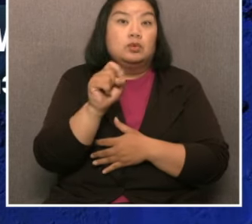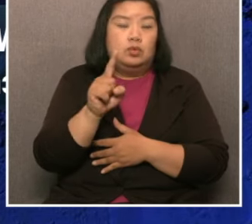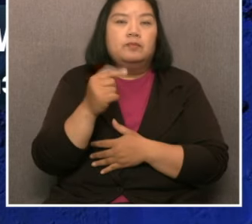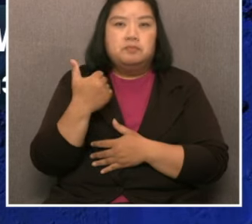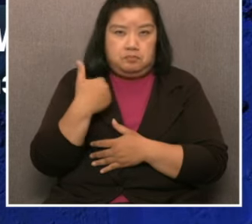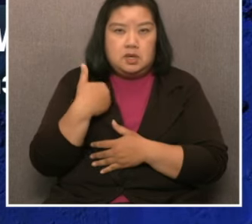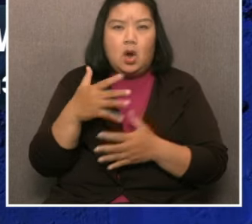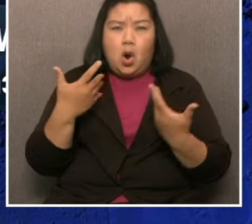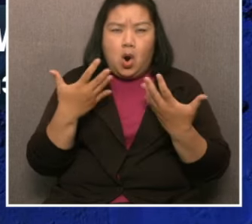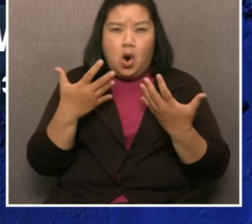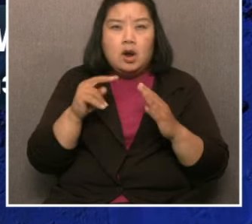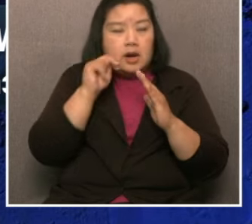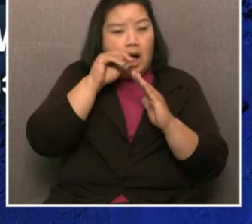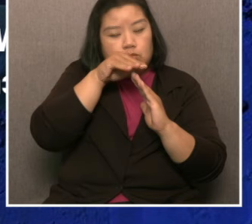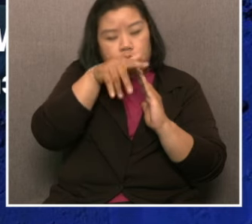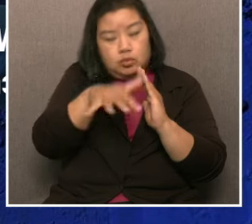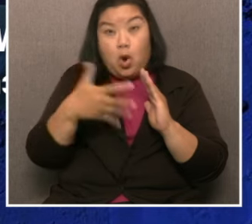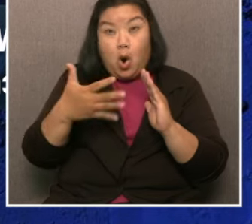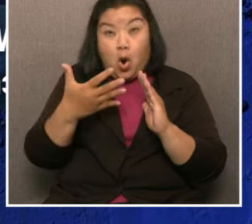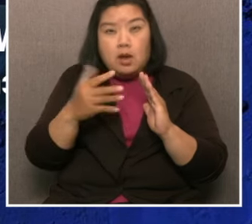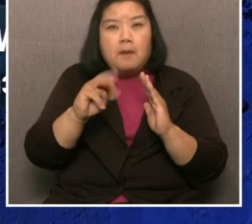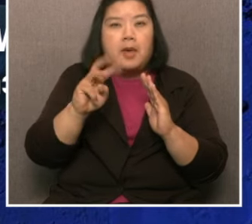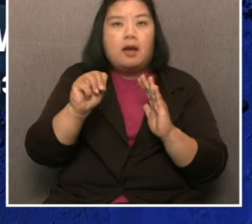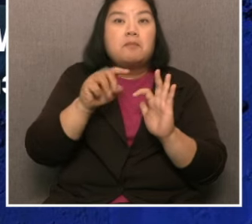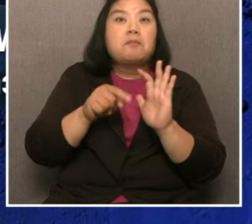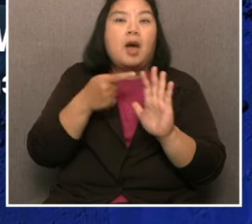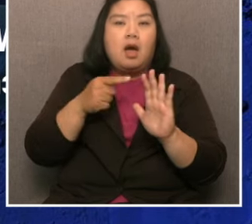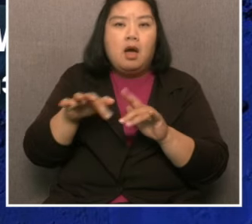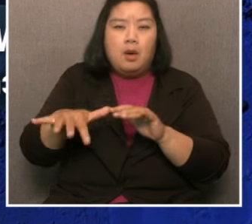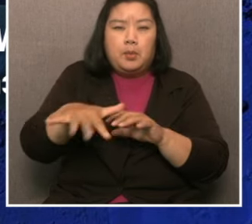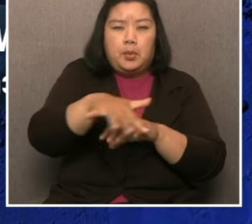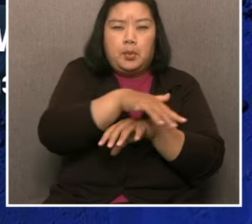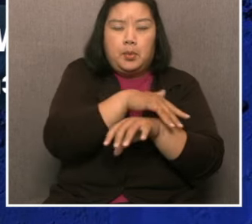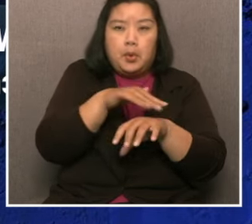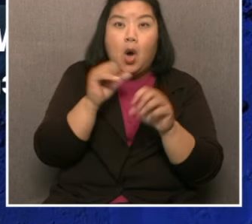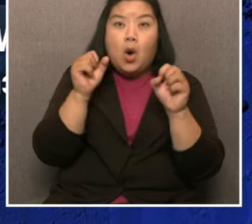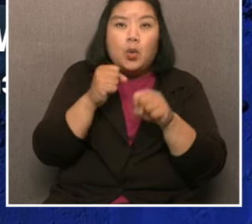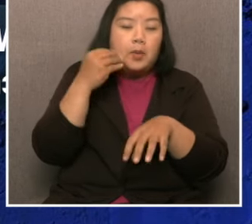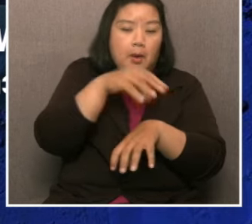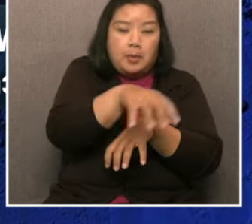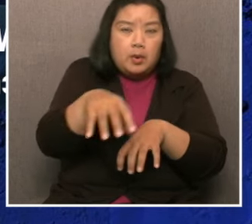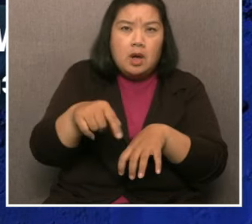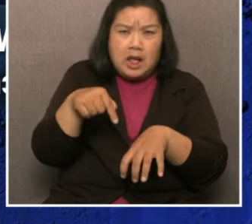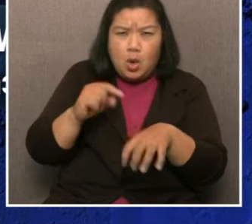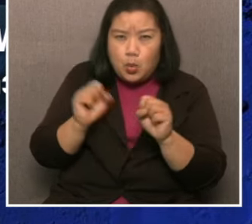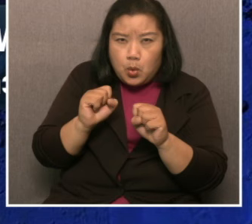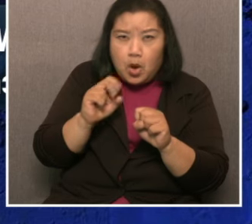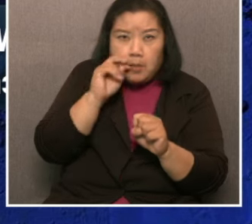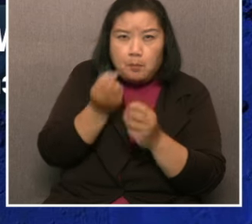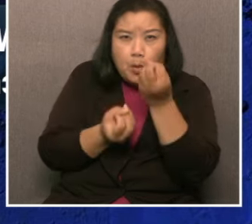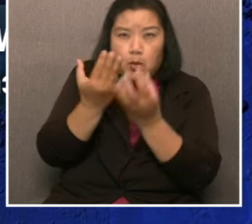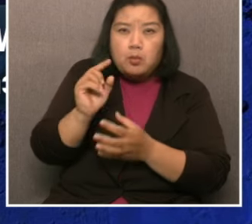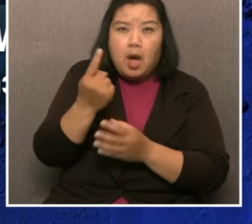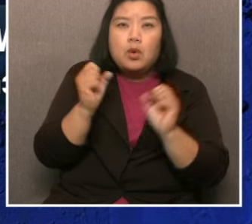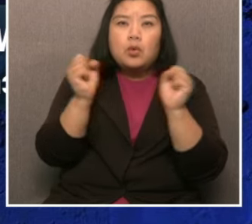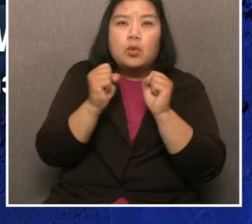ประมาณ 30ล้านลูกบาทเมตมีการเคลื่อนที่สร้างความกังวลและอาจจะทำให้เกิดการประทุกขึ้นจึงมีการติดตามภูเขา